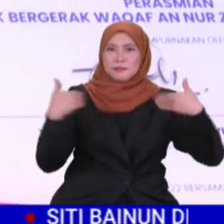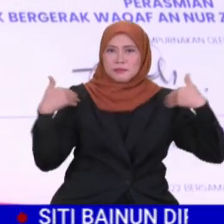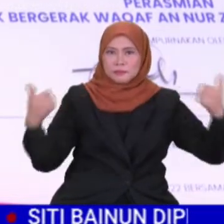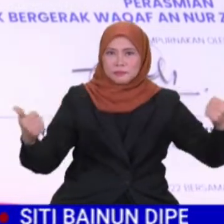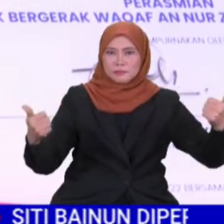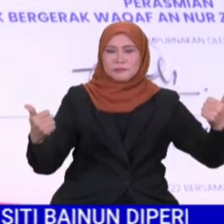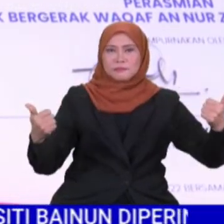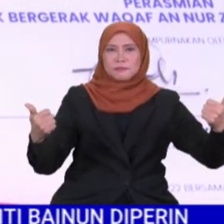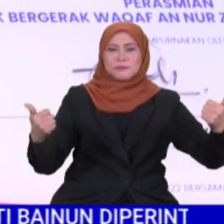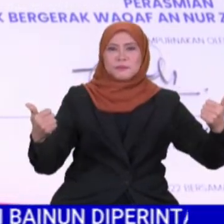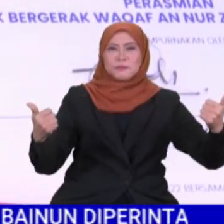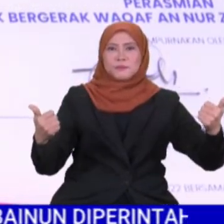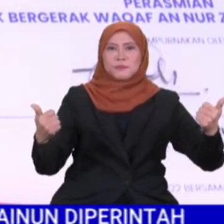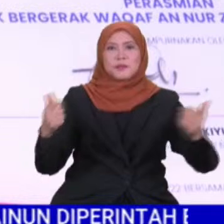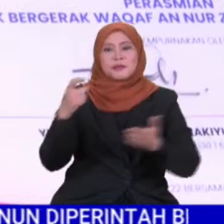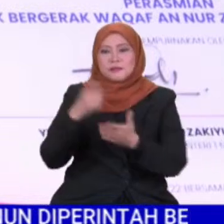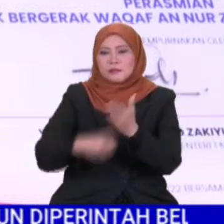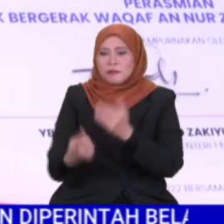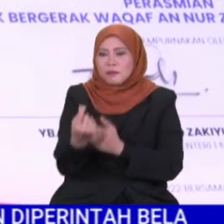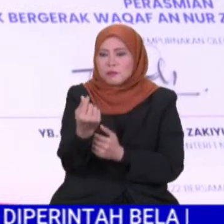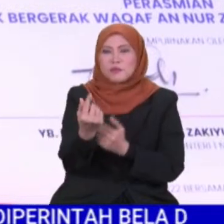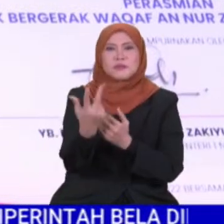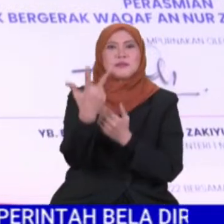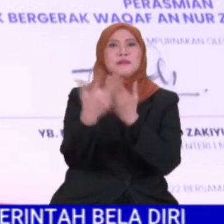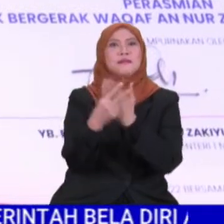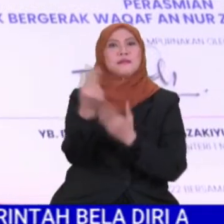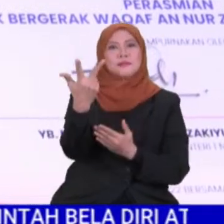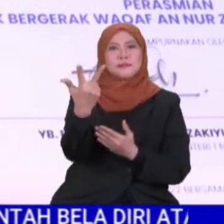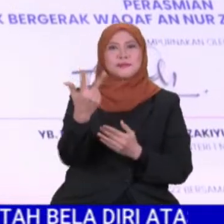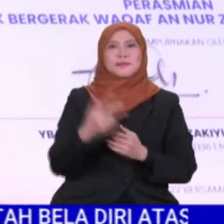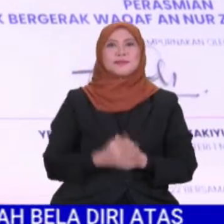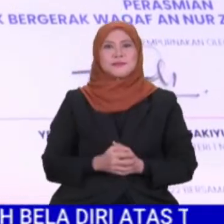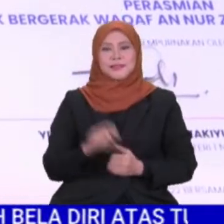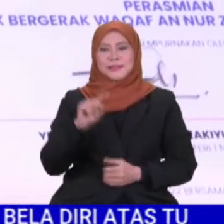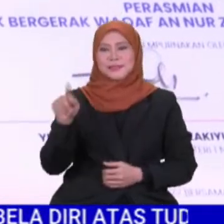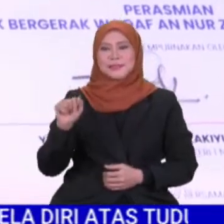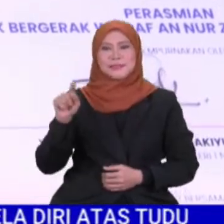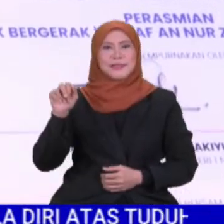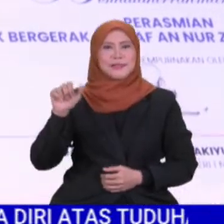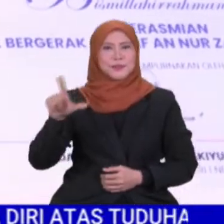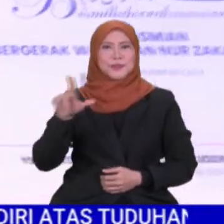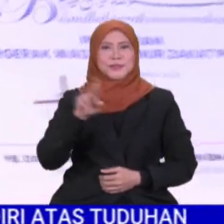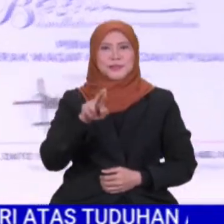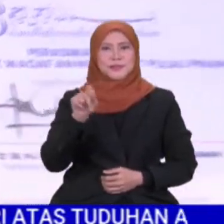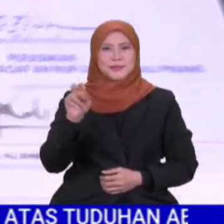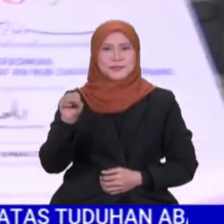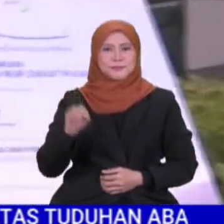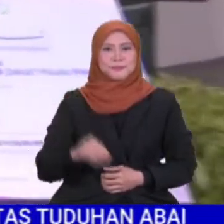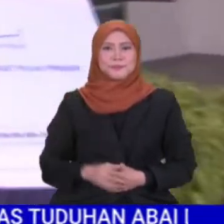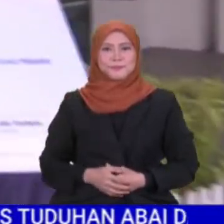kesihatan dengan caj serendah RM3. Zatul Kumar Muhammad Noor, RTM.